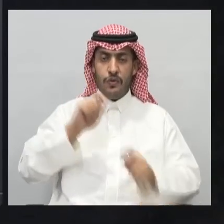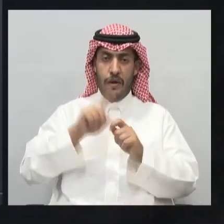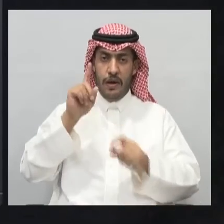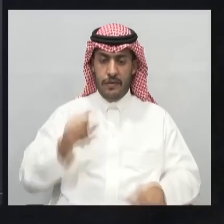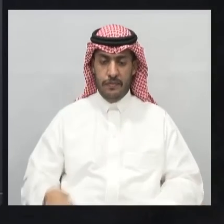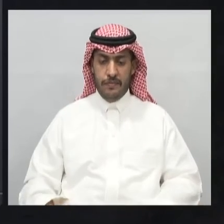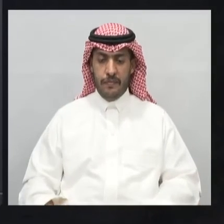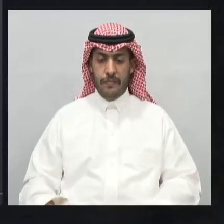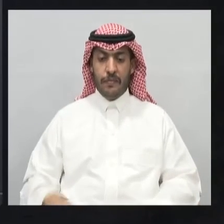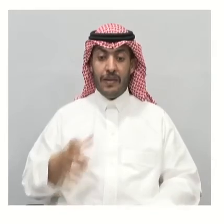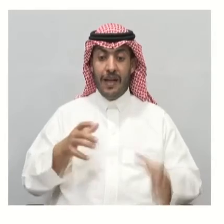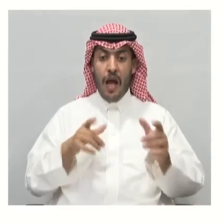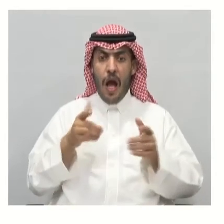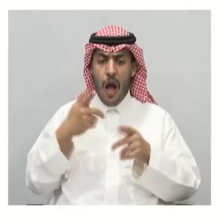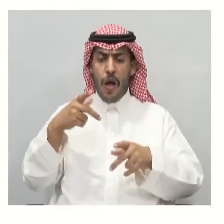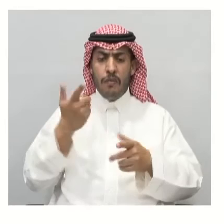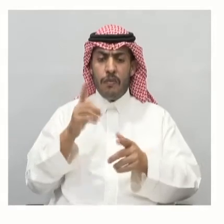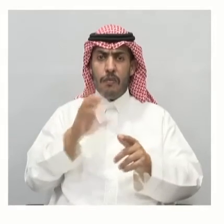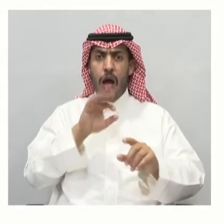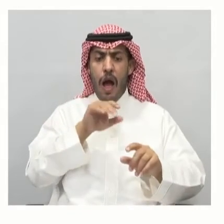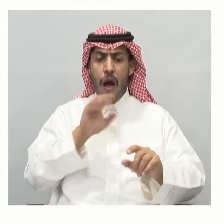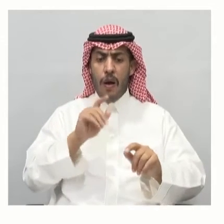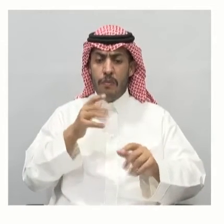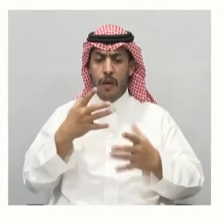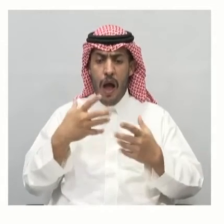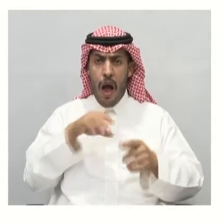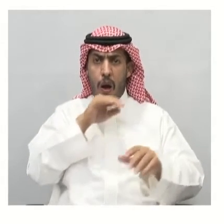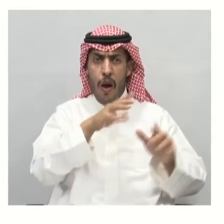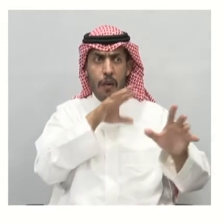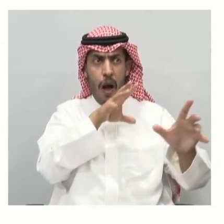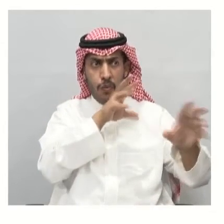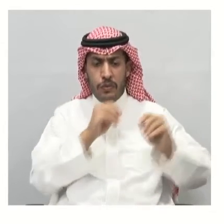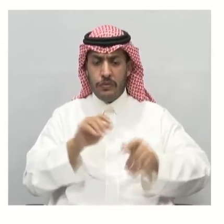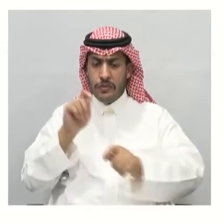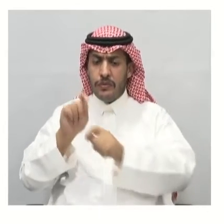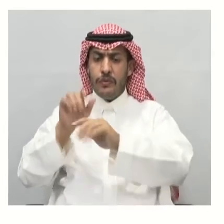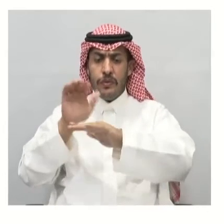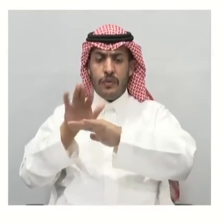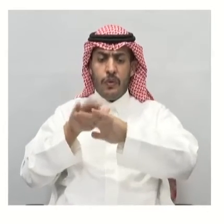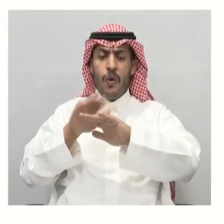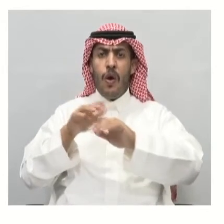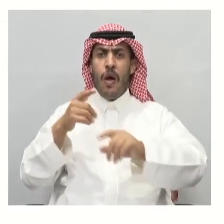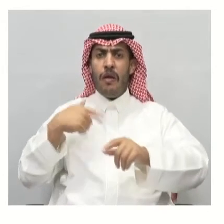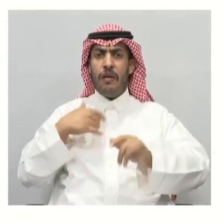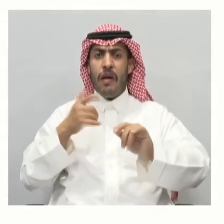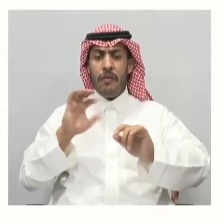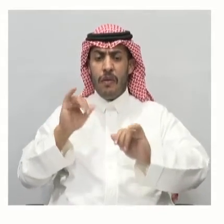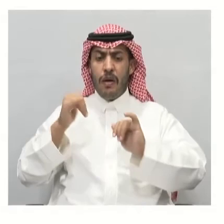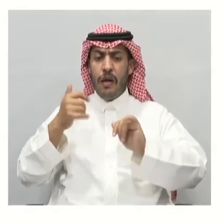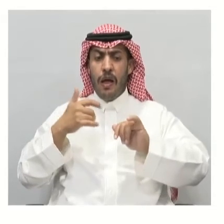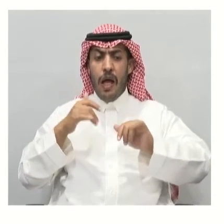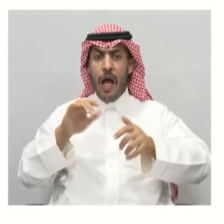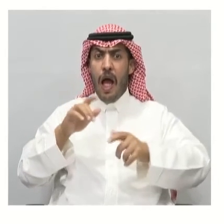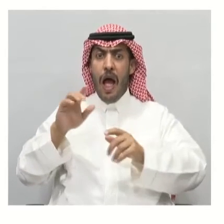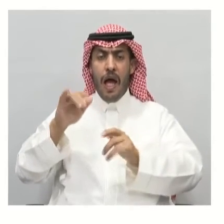وتعالى اخذ يدعو اباه وقومه لعباده الله وحده وترك عباده